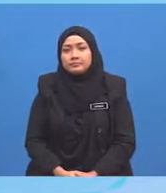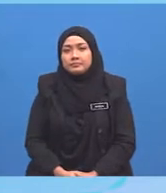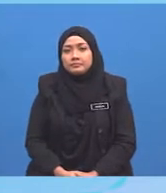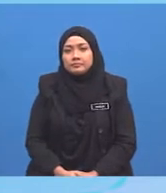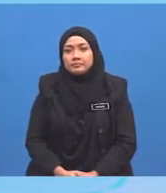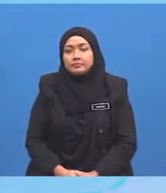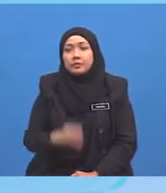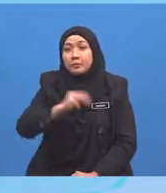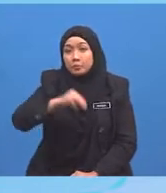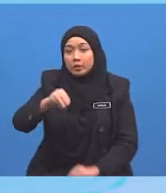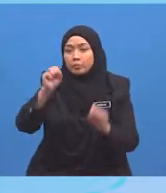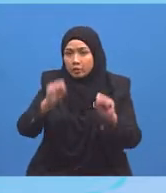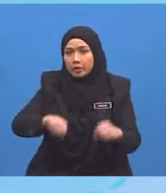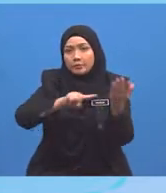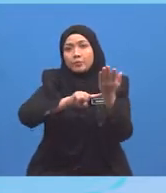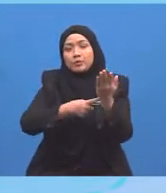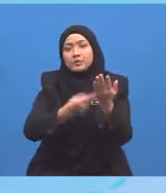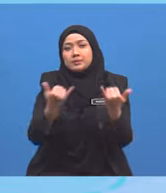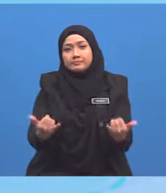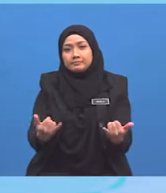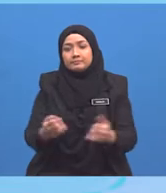Anda boleh mula menjawab.